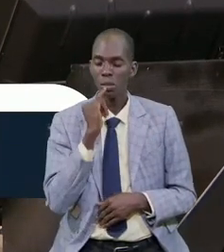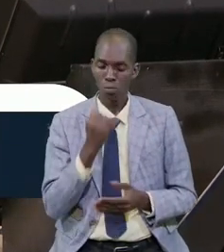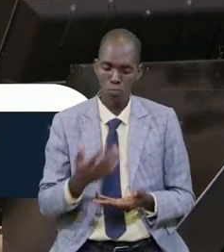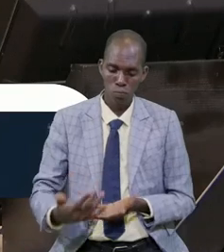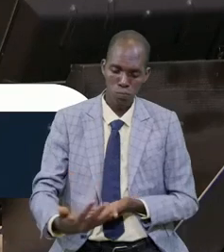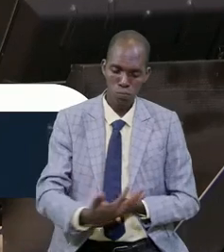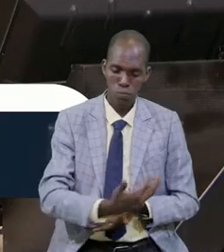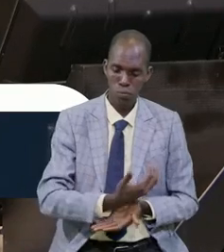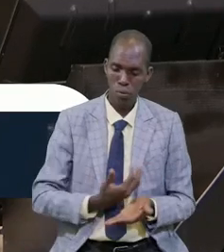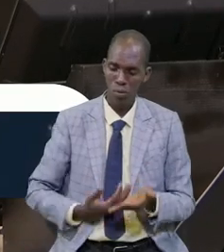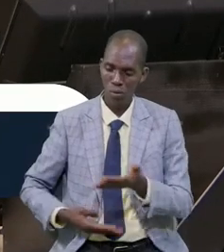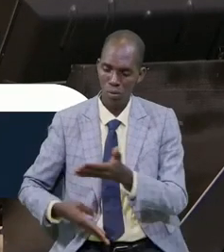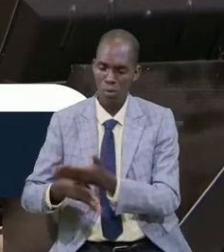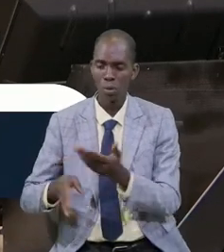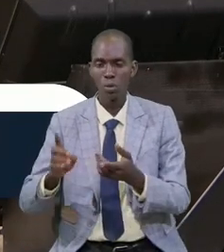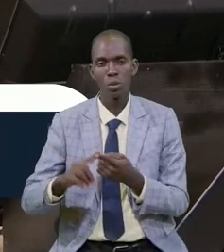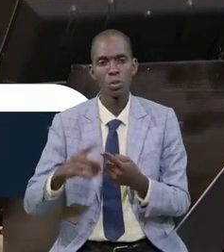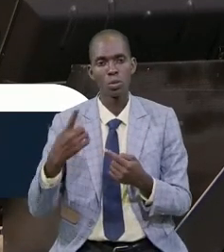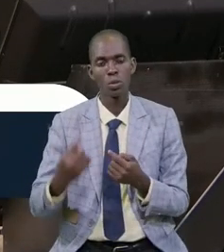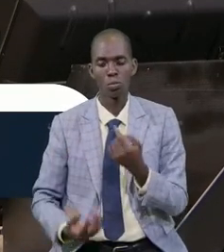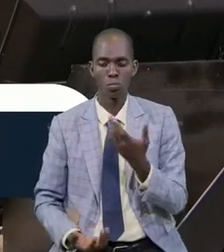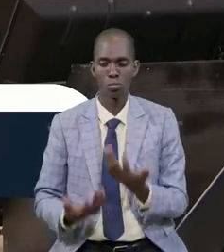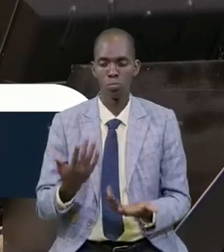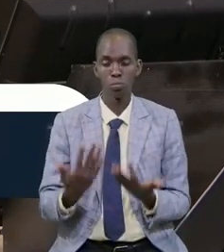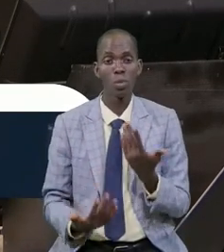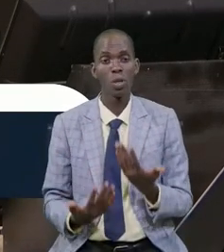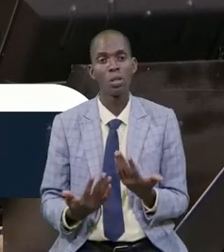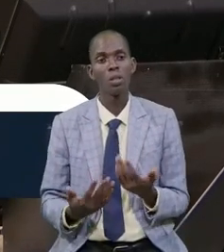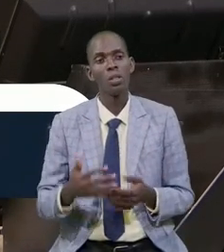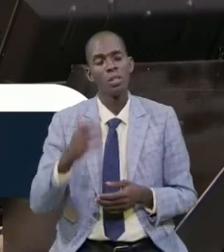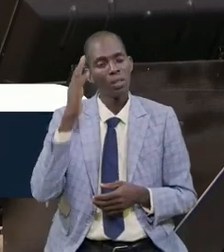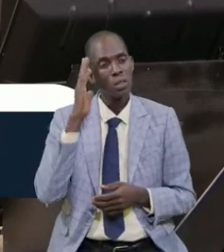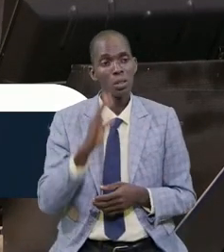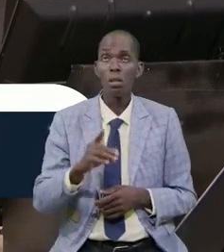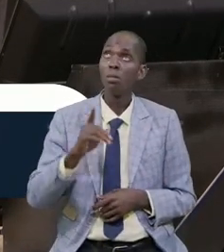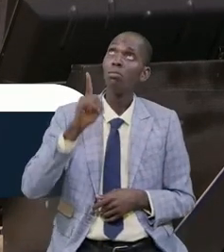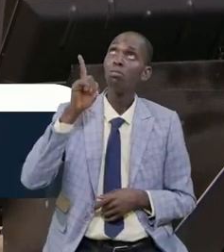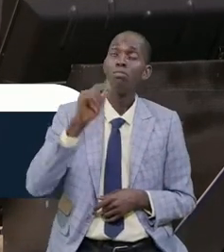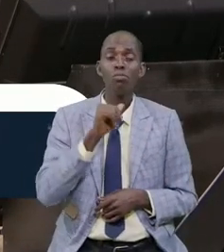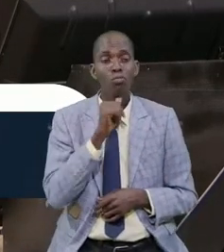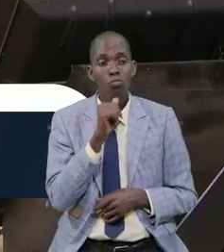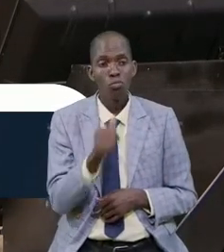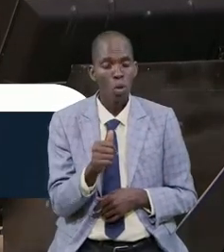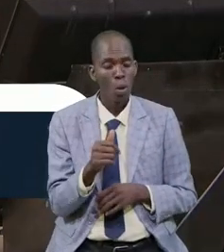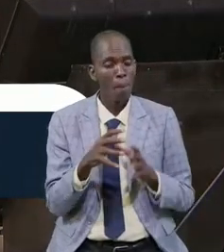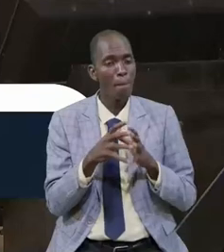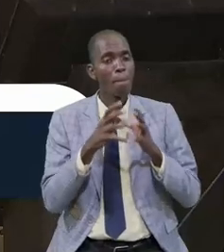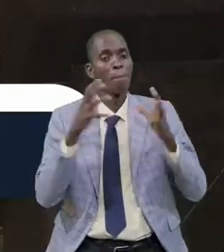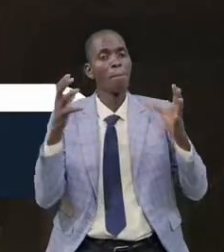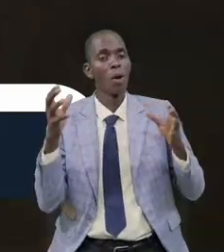et qui demain sera jetée au four,